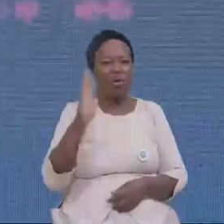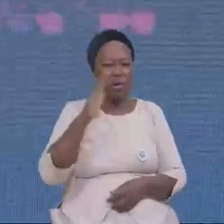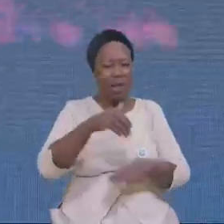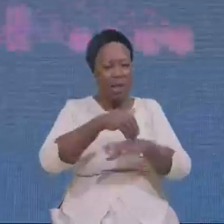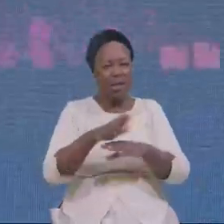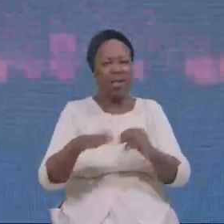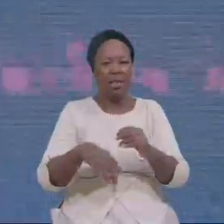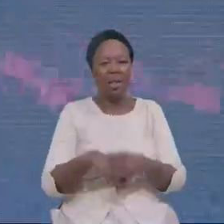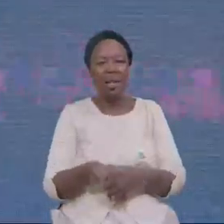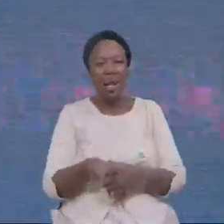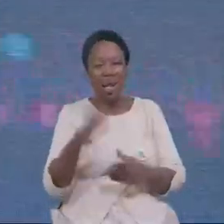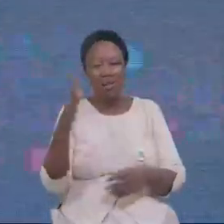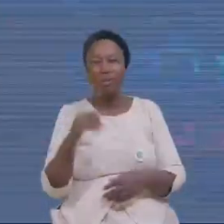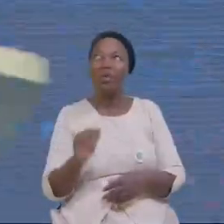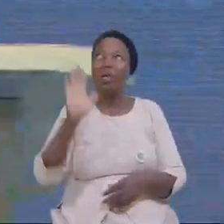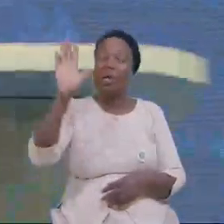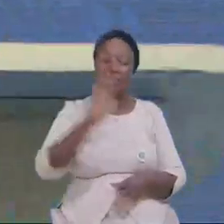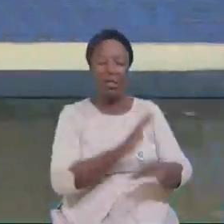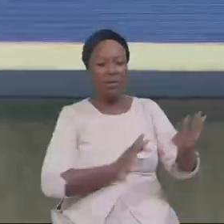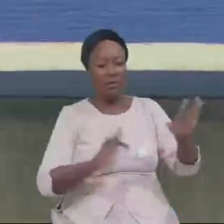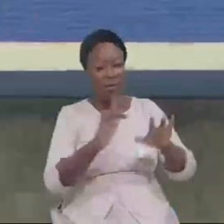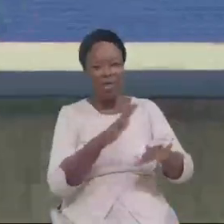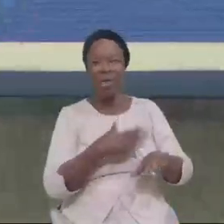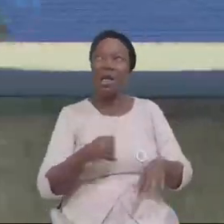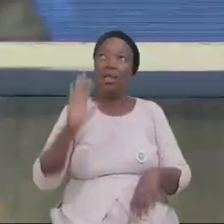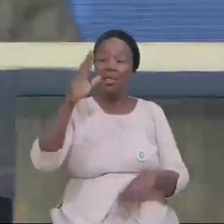bonté et sa fidélité.